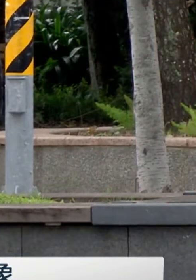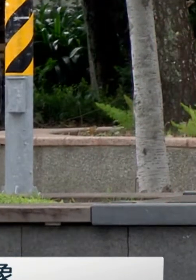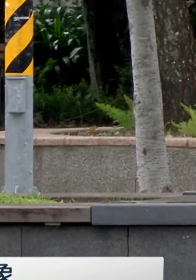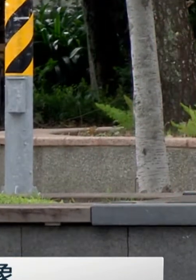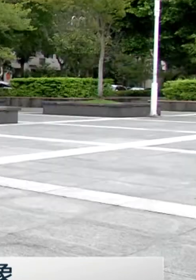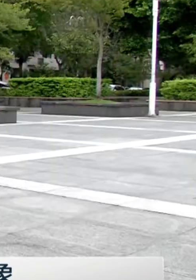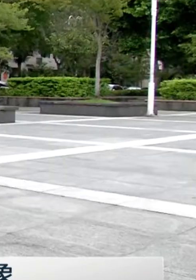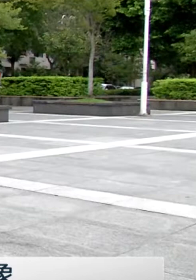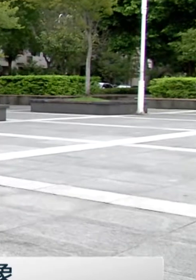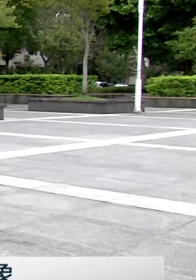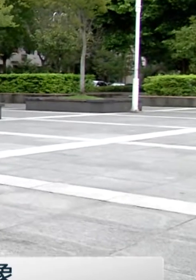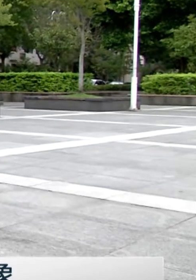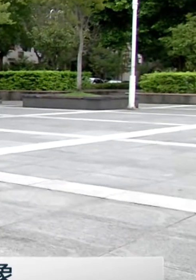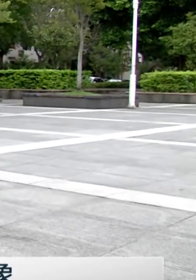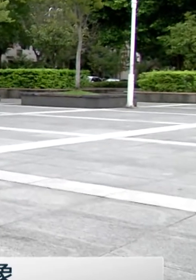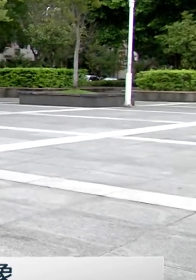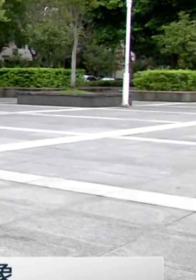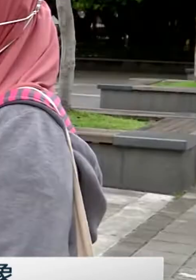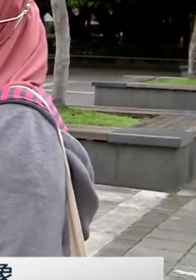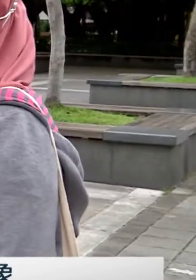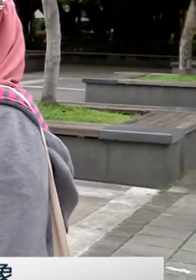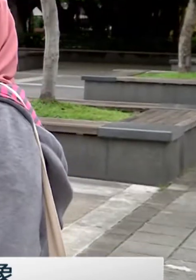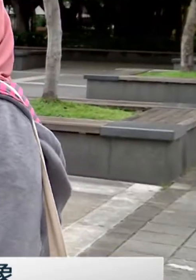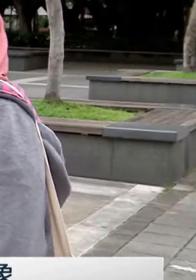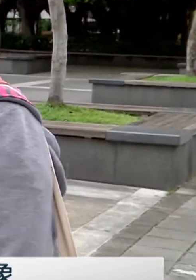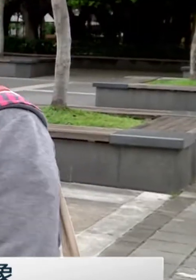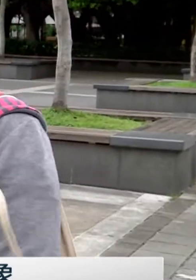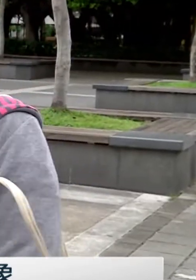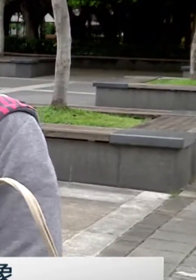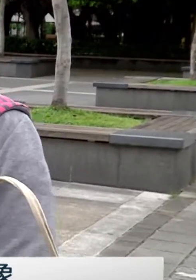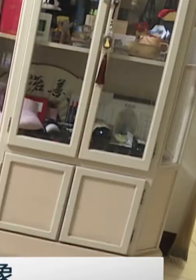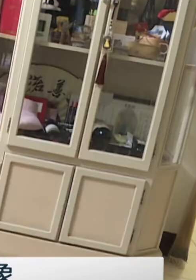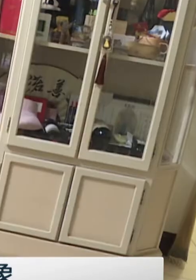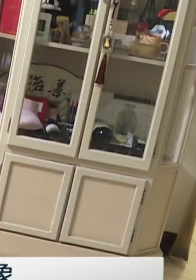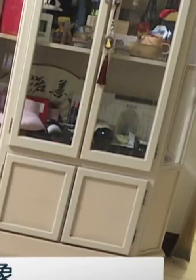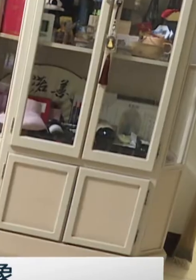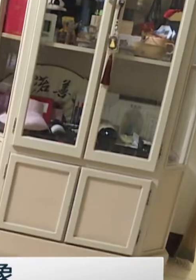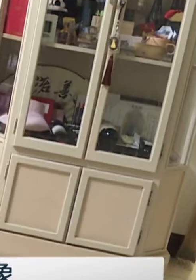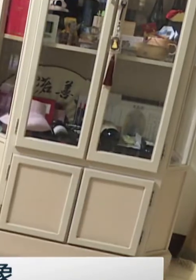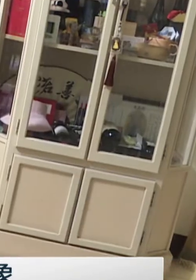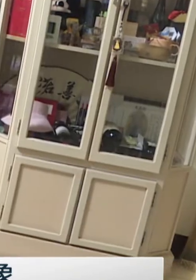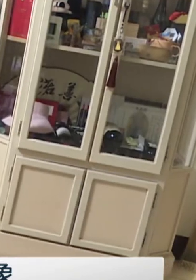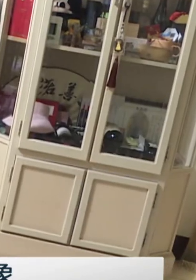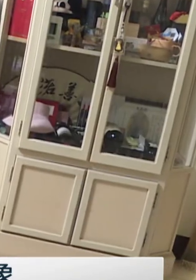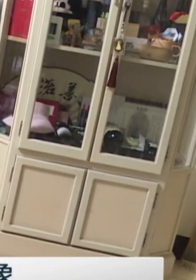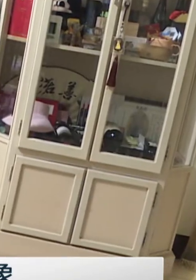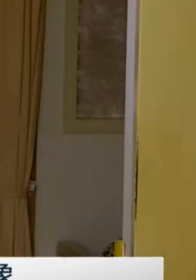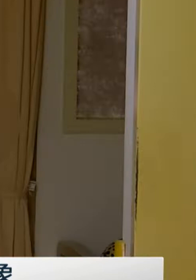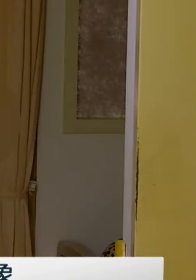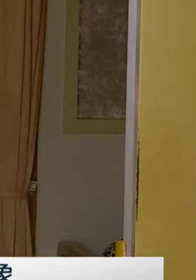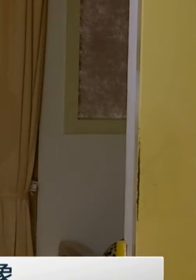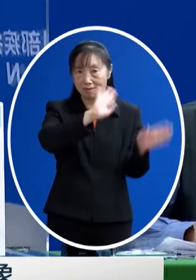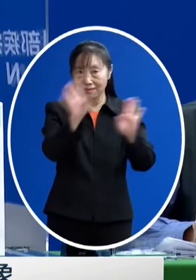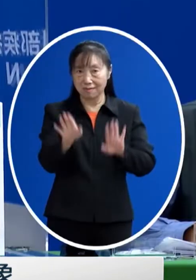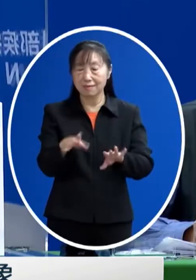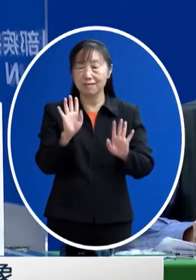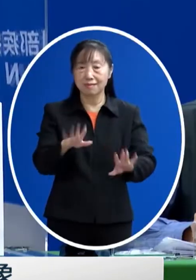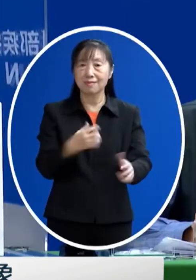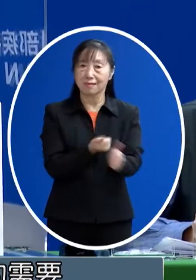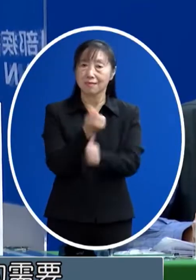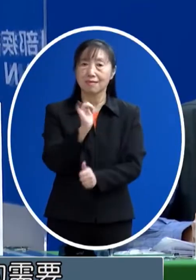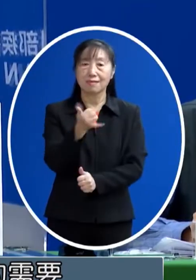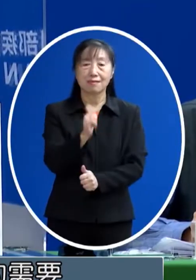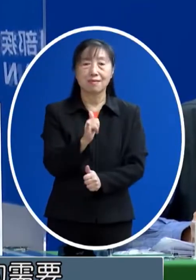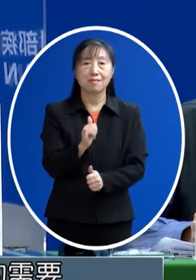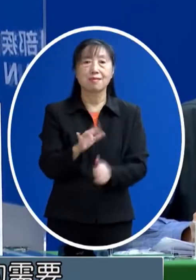中心和劳动部宣布，将重新开放引进移工，并以印尼籍移工为优先开放对象。 为了兼顾产